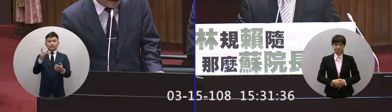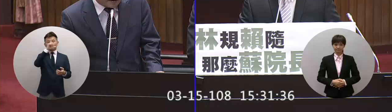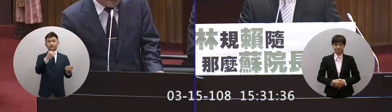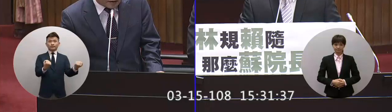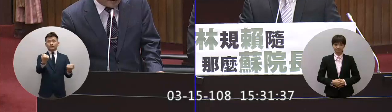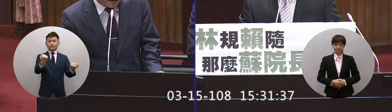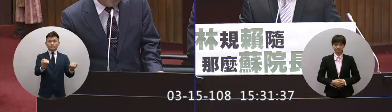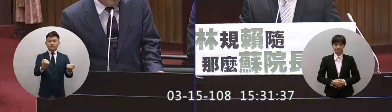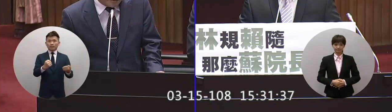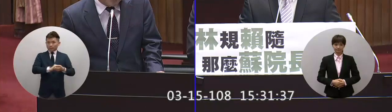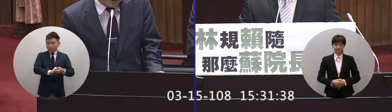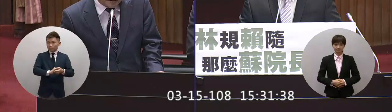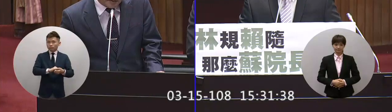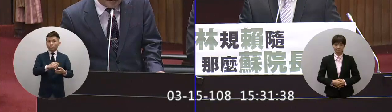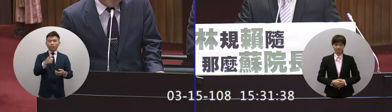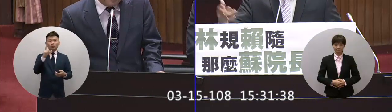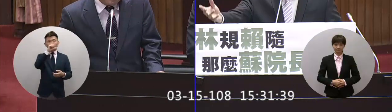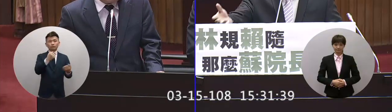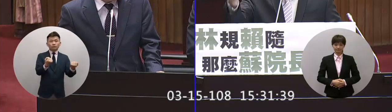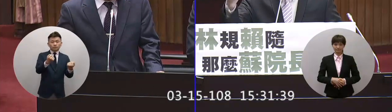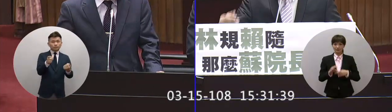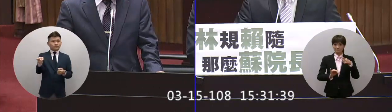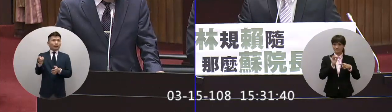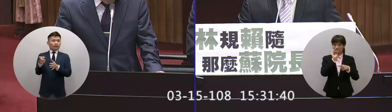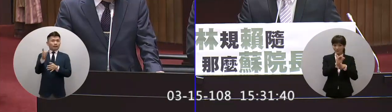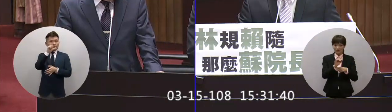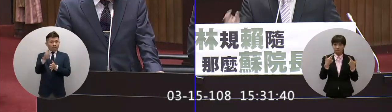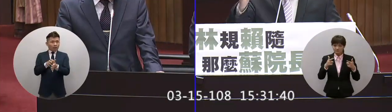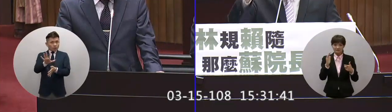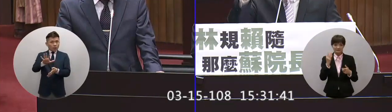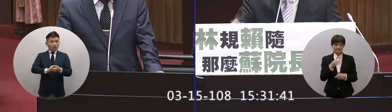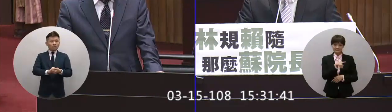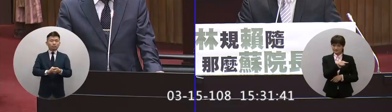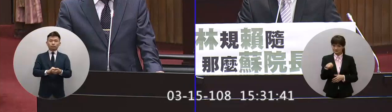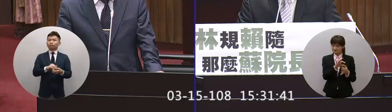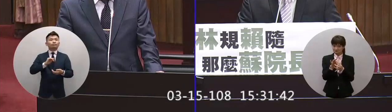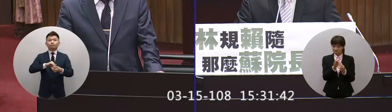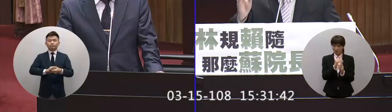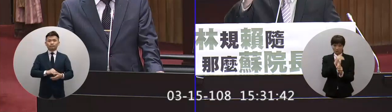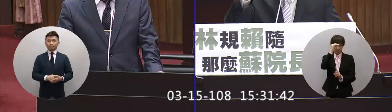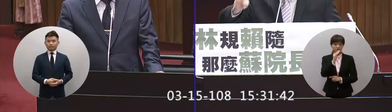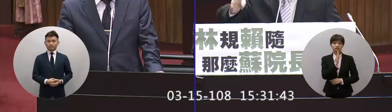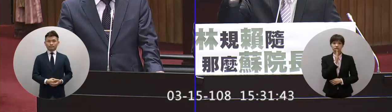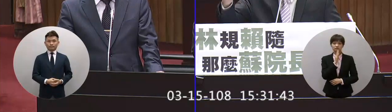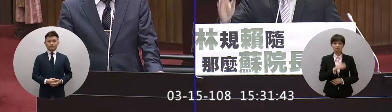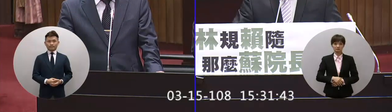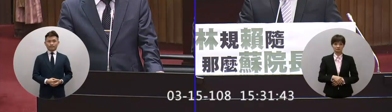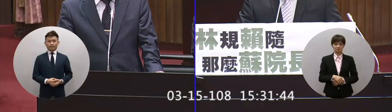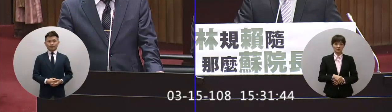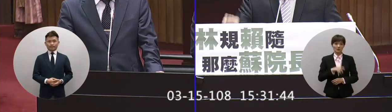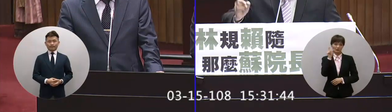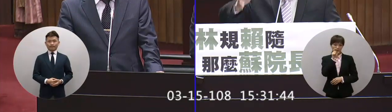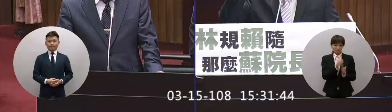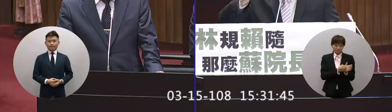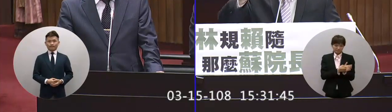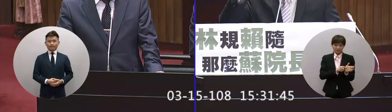时候是临时性的情况，那不见得有酒瘾。 不是100%，但是高度嘛，否则你们怎么会去做酒瘾治疗的个人补